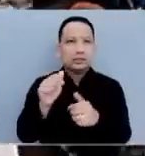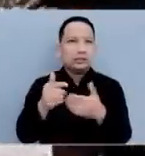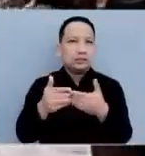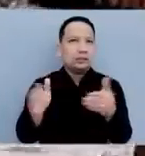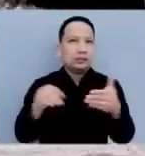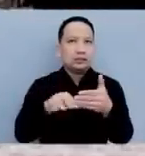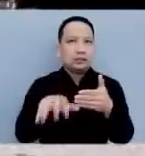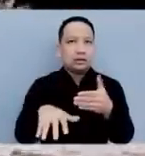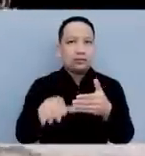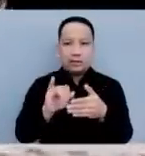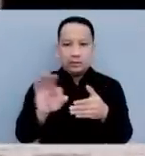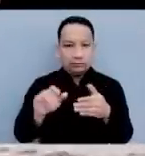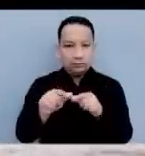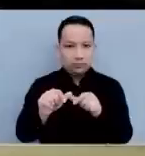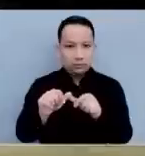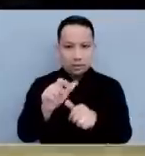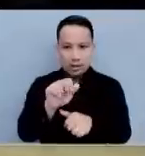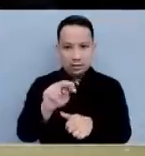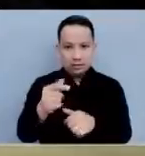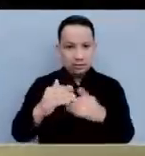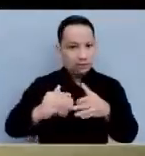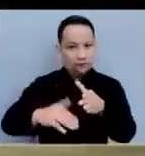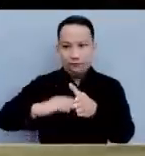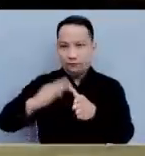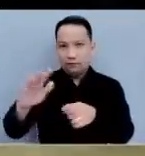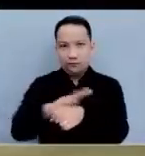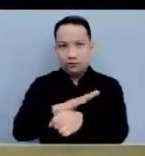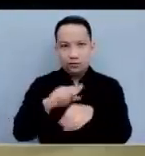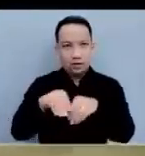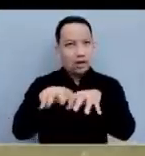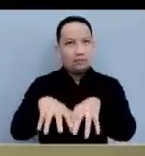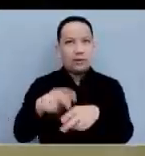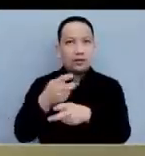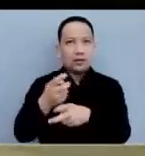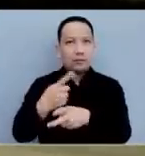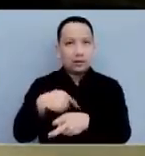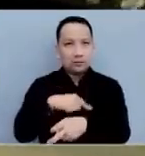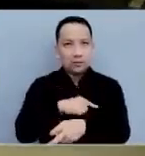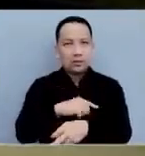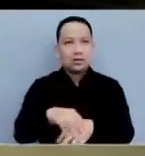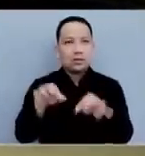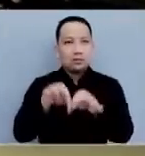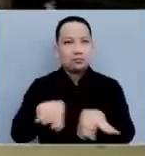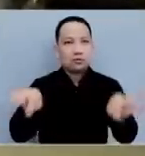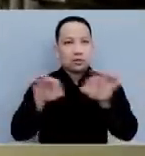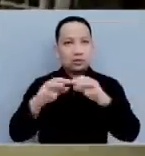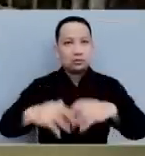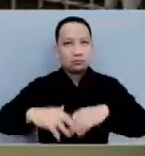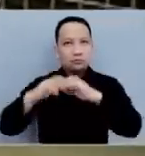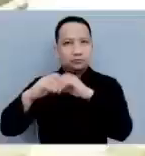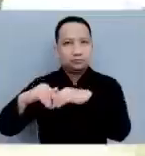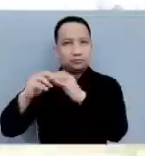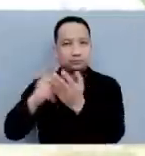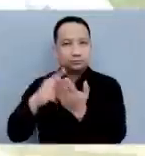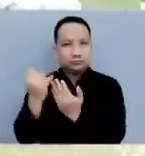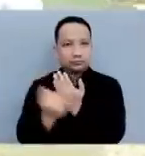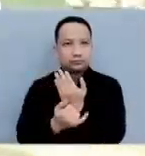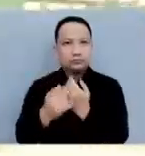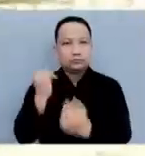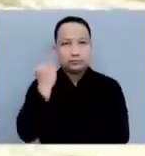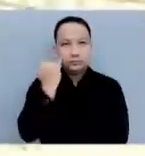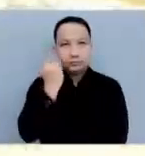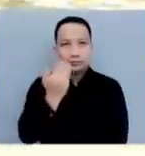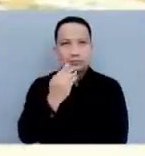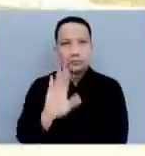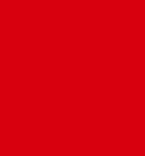rin daw ang patuloy na dredging activities at flood control infra projects. Nagbabalita mula sa frontline, Jenny